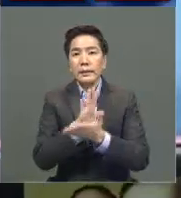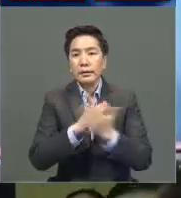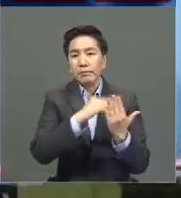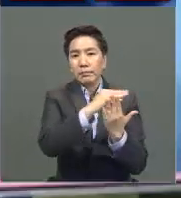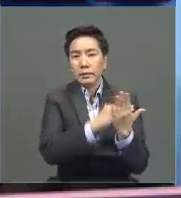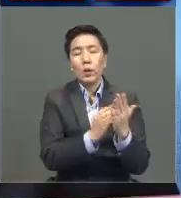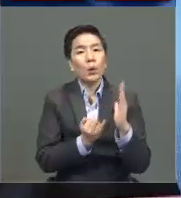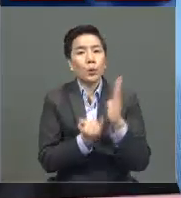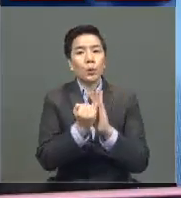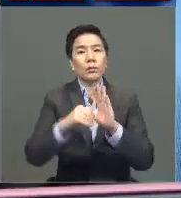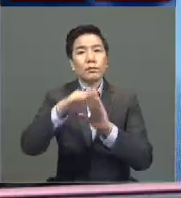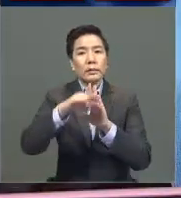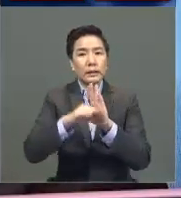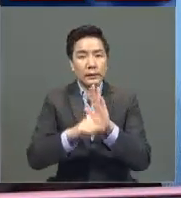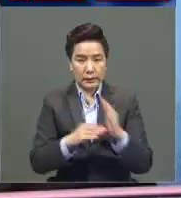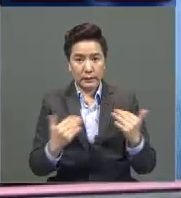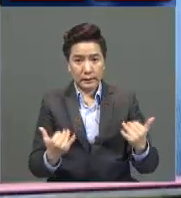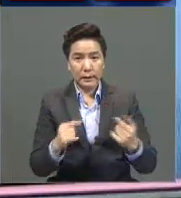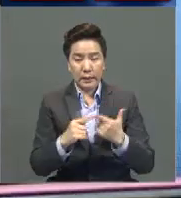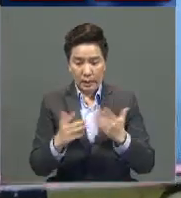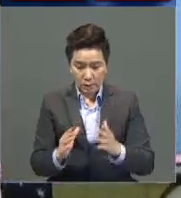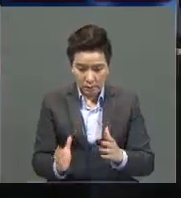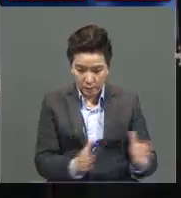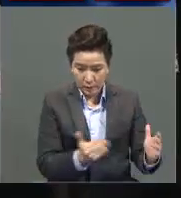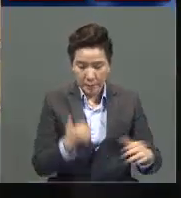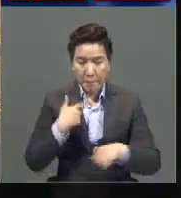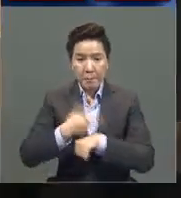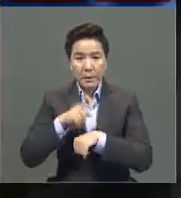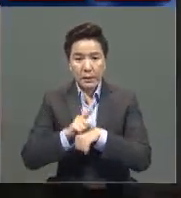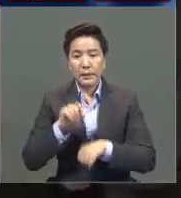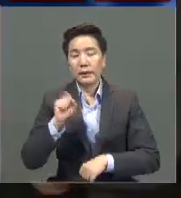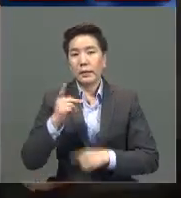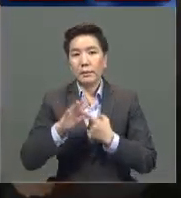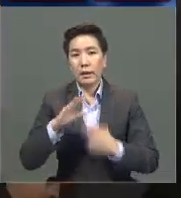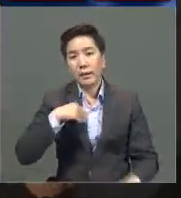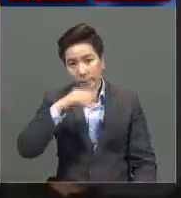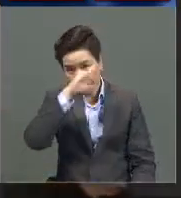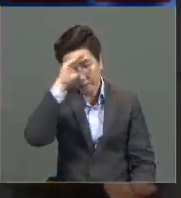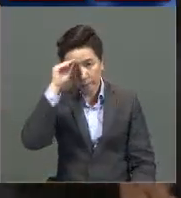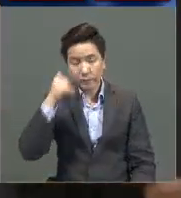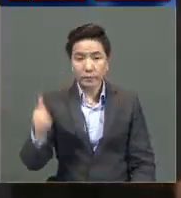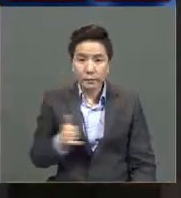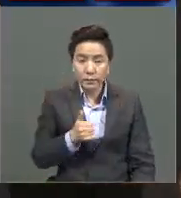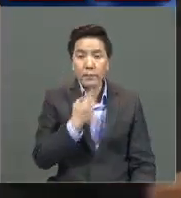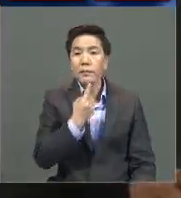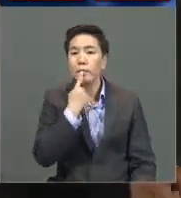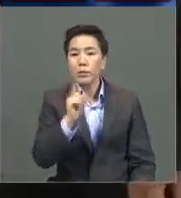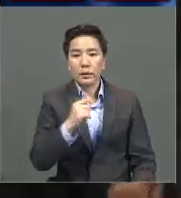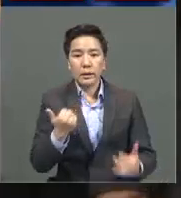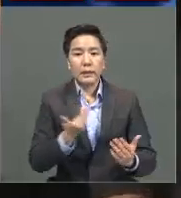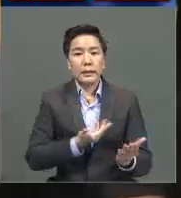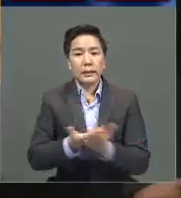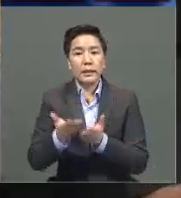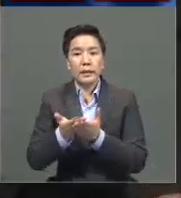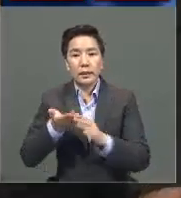างเนี่ยถูกต้องตามกระบวนการนะครับนอกจากนี้ครับทางด้านของประธานสภาผู้แทนราษฎรคุณชวนหลีกภัยก็ออกมาระบุนะครับว่าการ